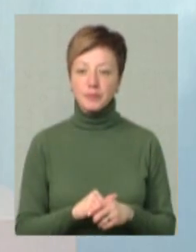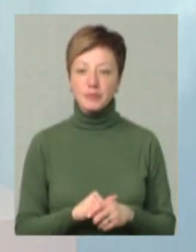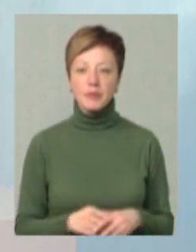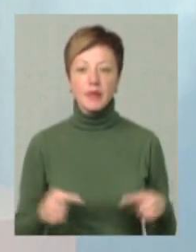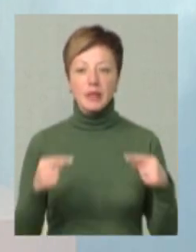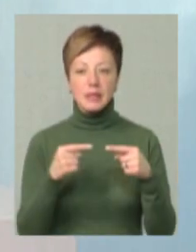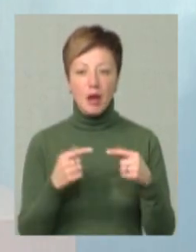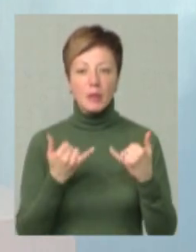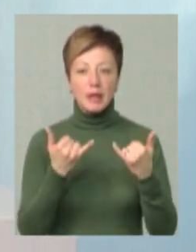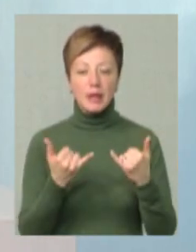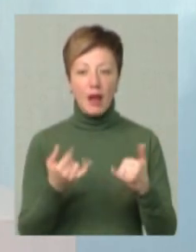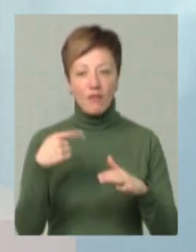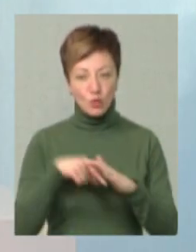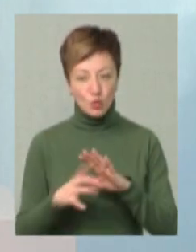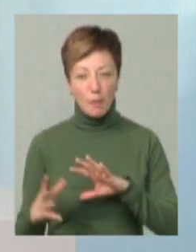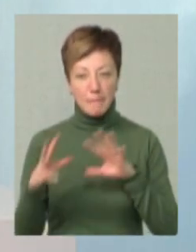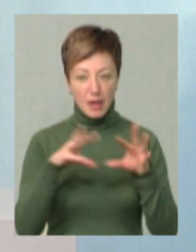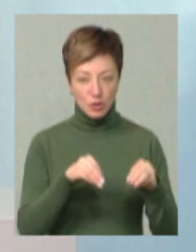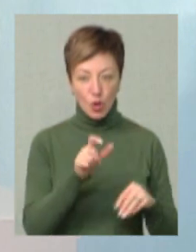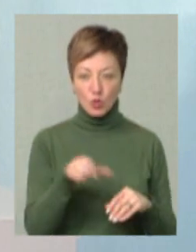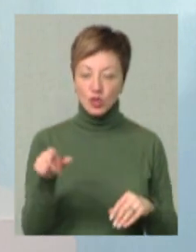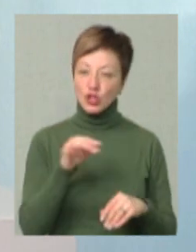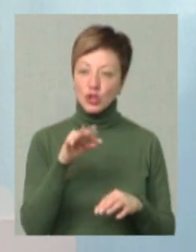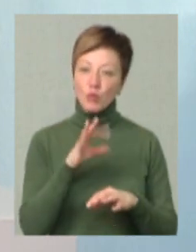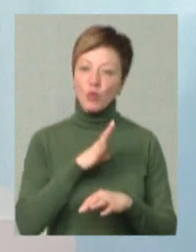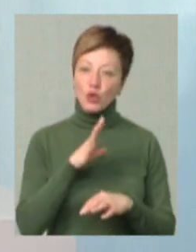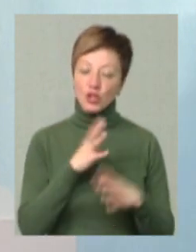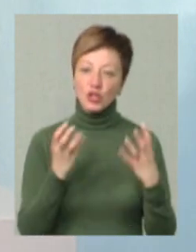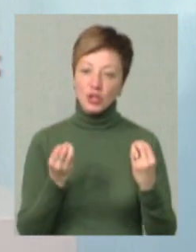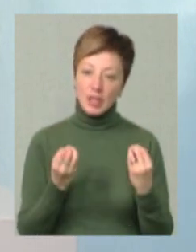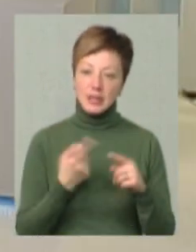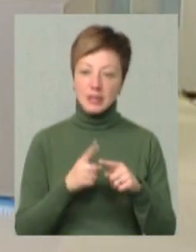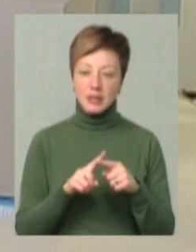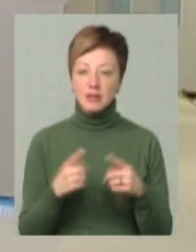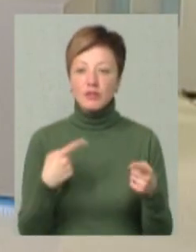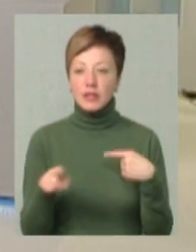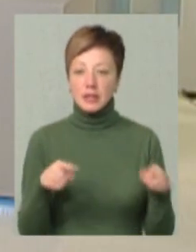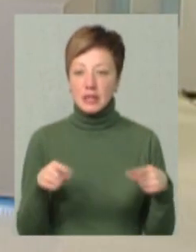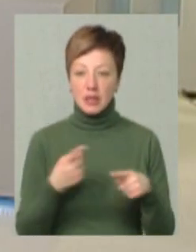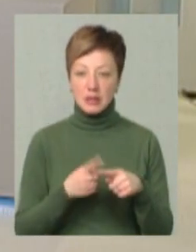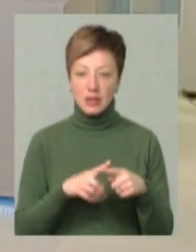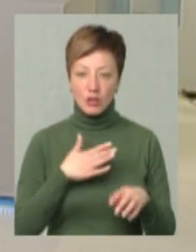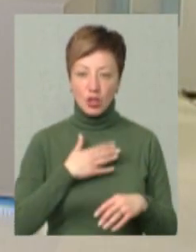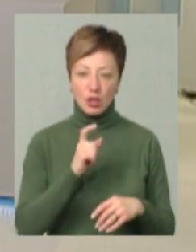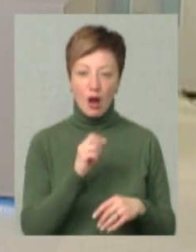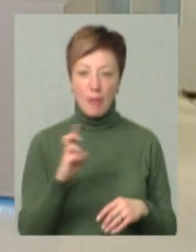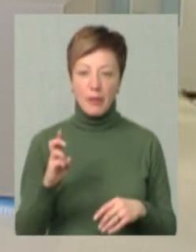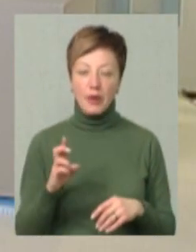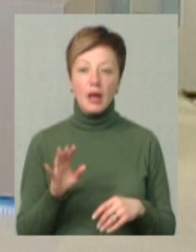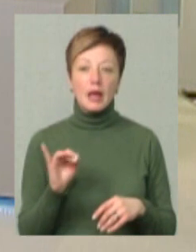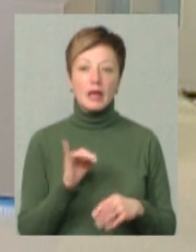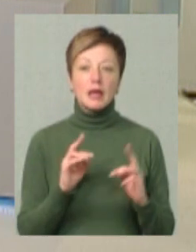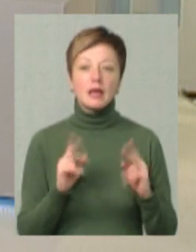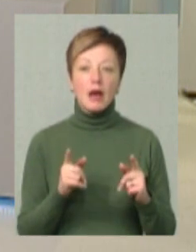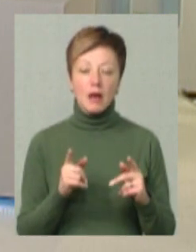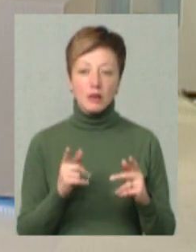Саме для внутрішньопереміщених осіб, чи були ще якісь, а це чим відрізняється цей наш хаб? І